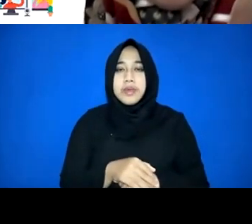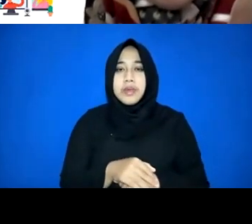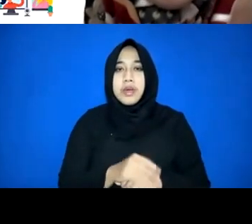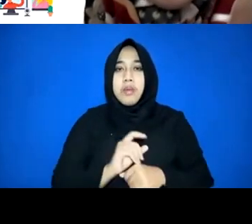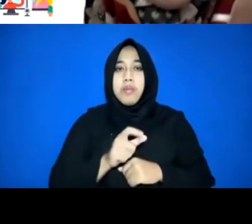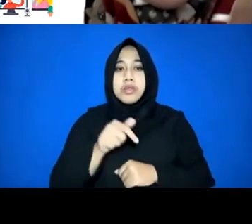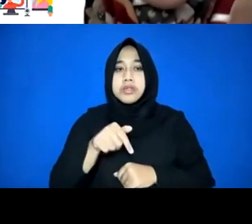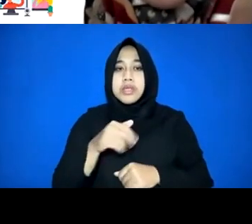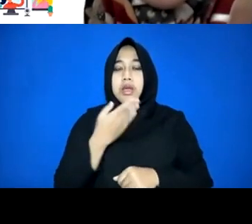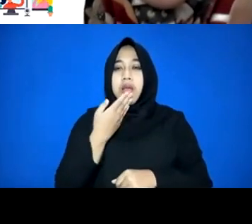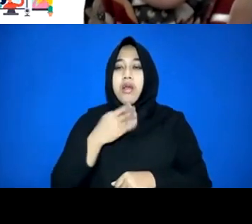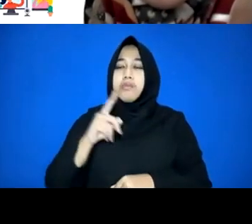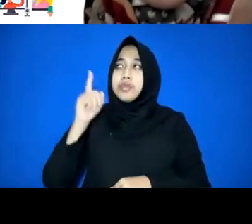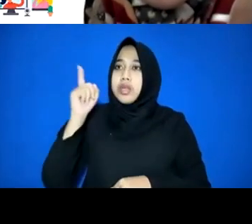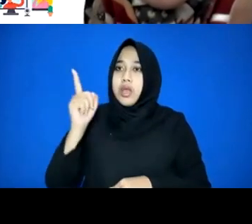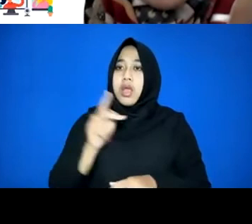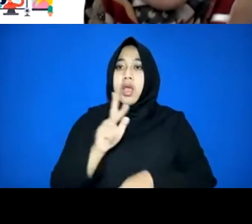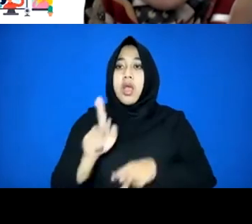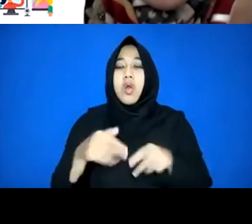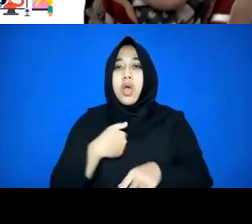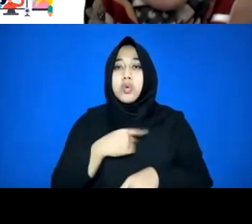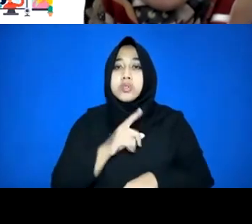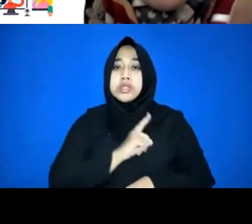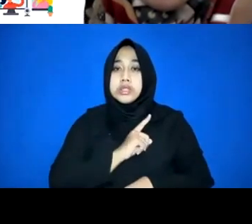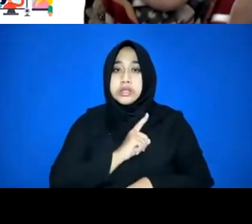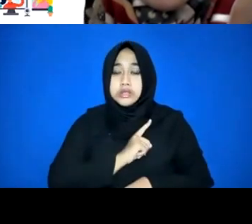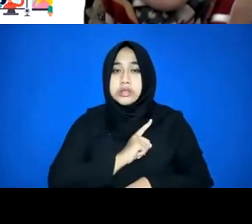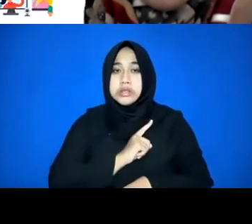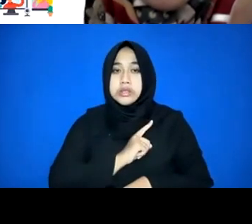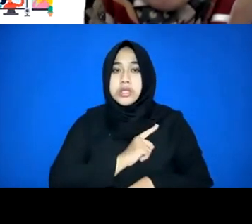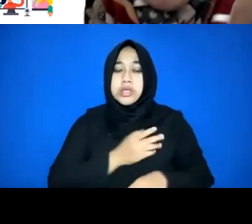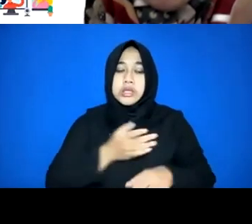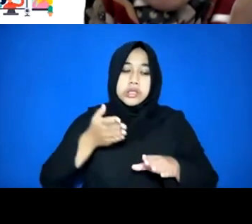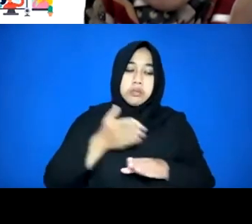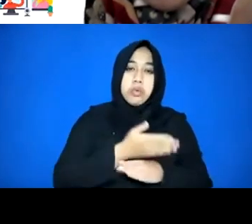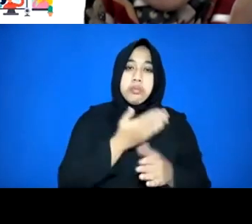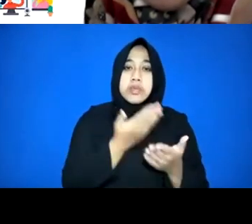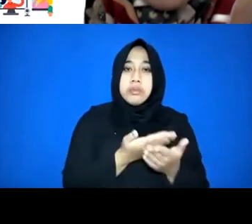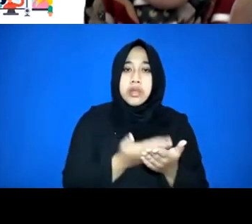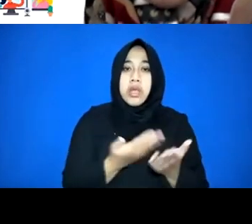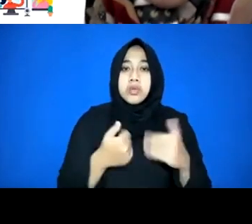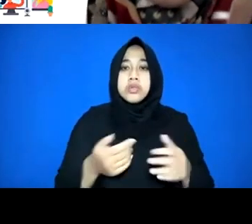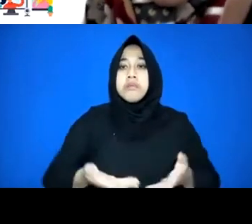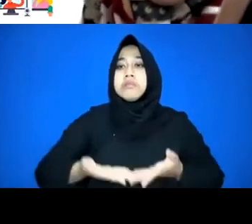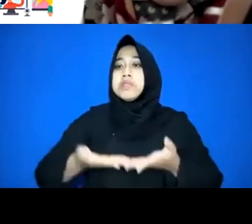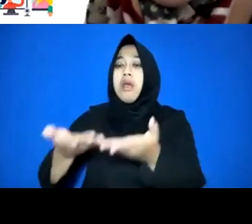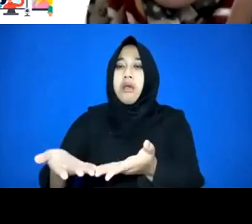sih alhamdulillah kalau aku secara pribadi sebelum ditagih itu sudah menyerahkan gitu